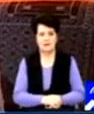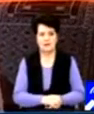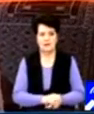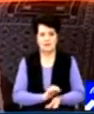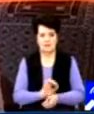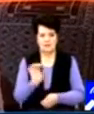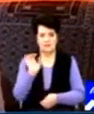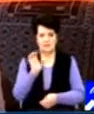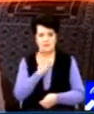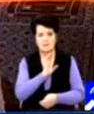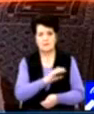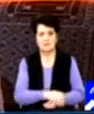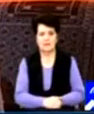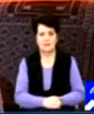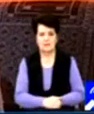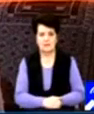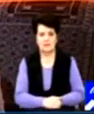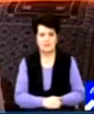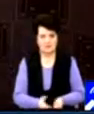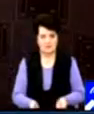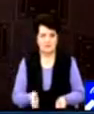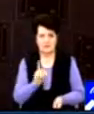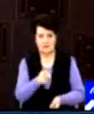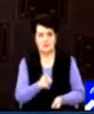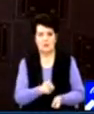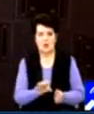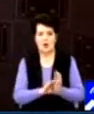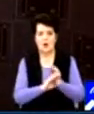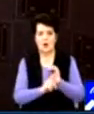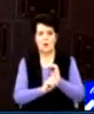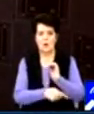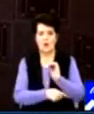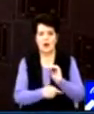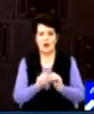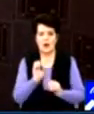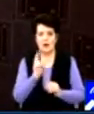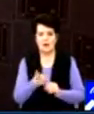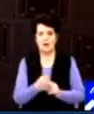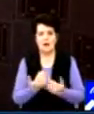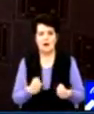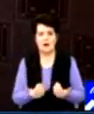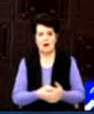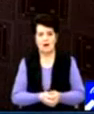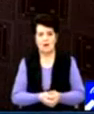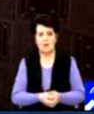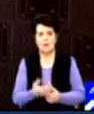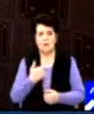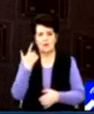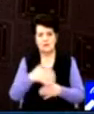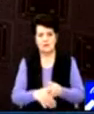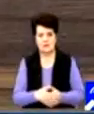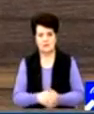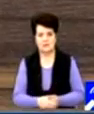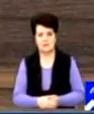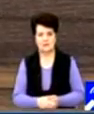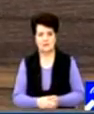stârbi și trăiești nene. Ești culac. Acum moșneagul o înțeles cine o